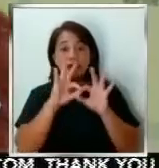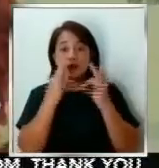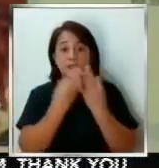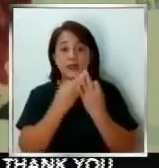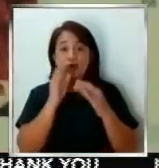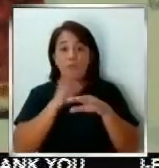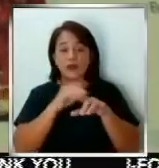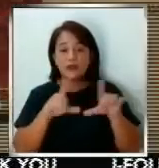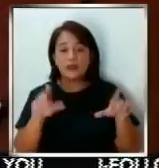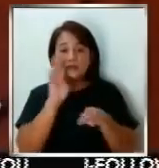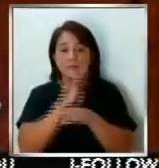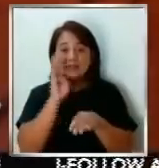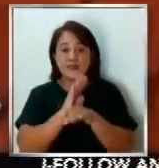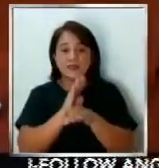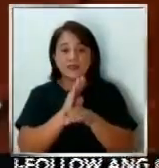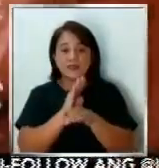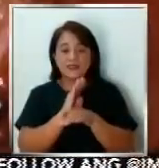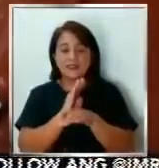ang bida,